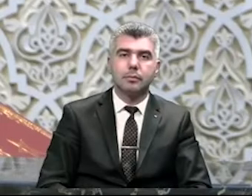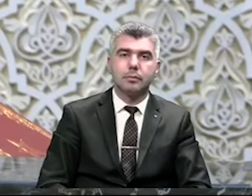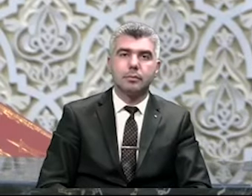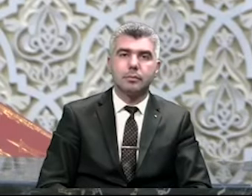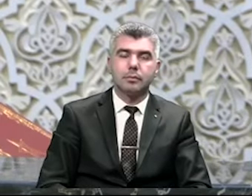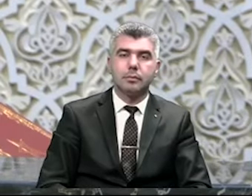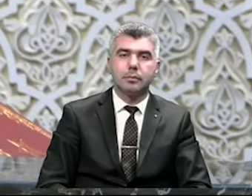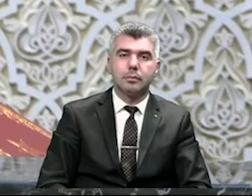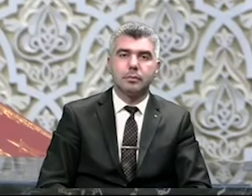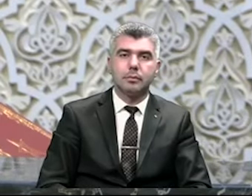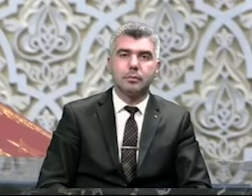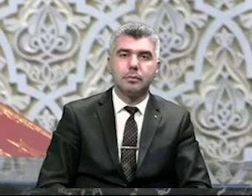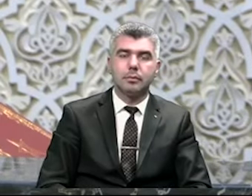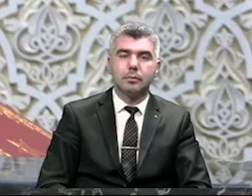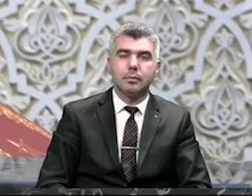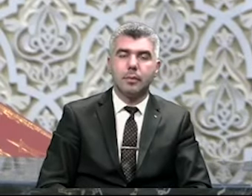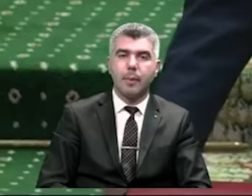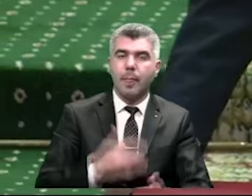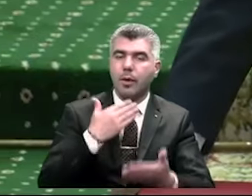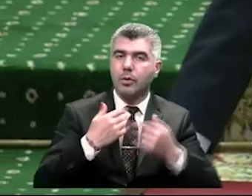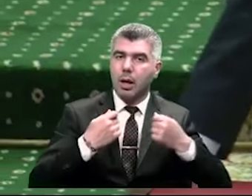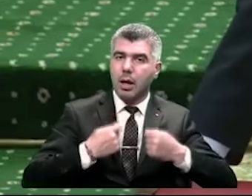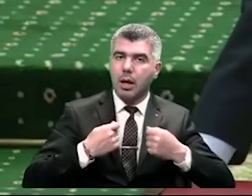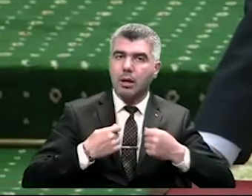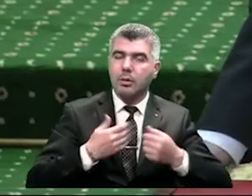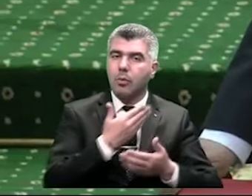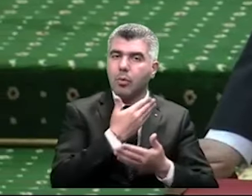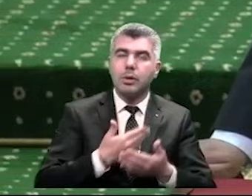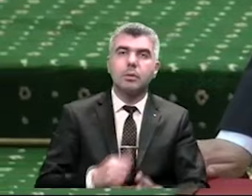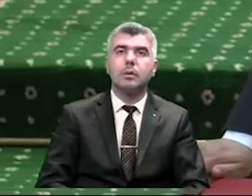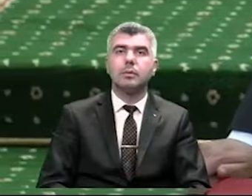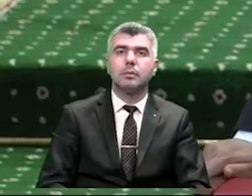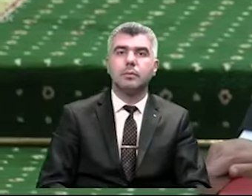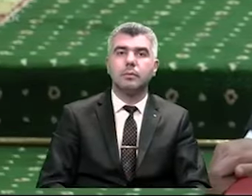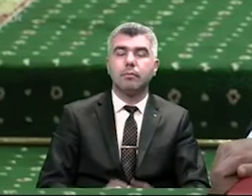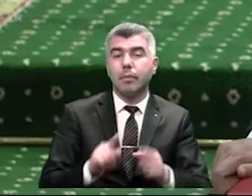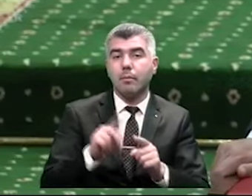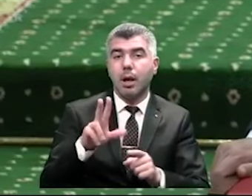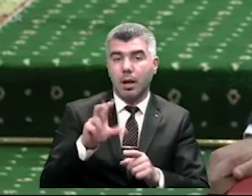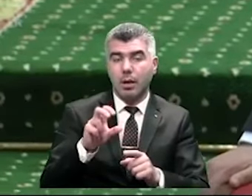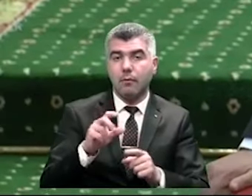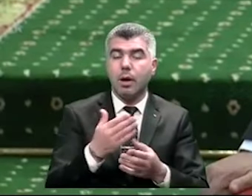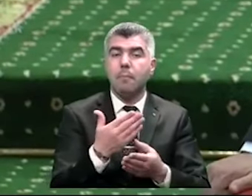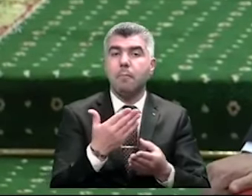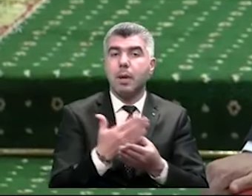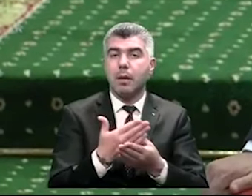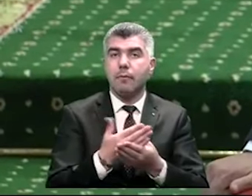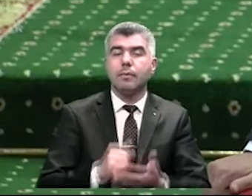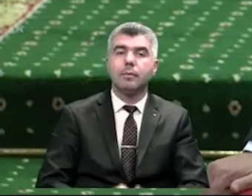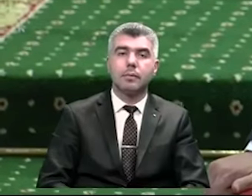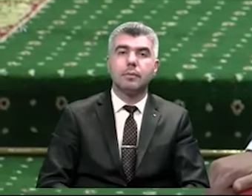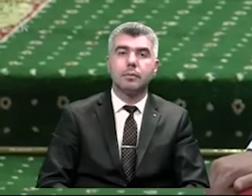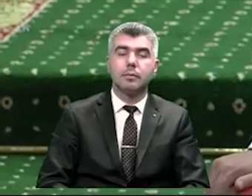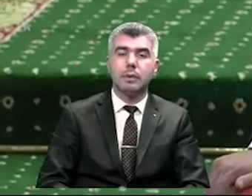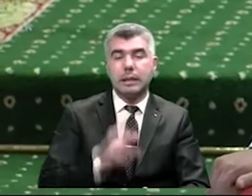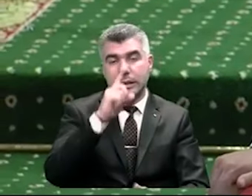السيد الوزير السيد الرئيس شكرا السيد المستشار فكما تعلمون هذا الملف هو ملف